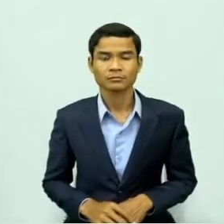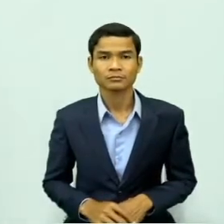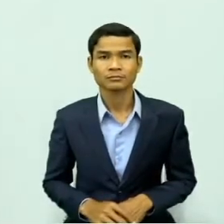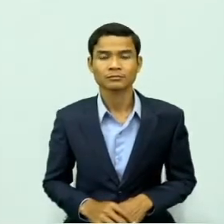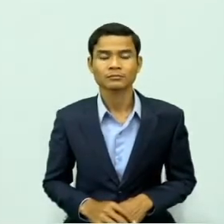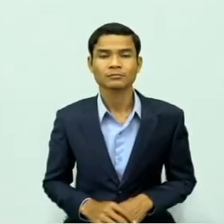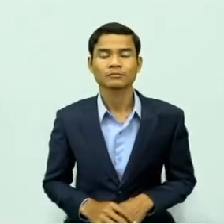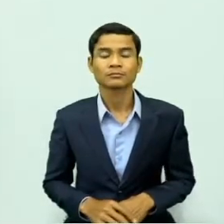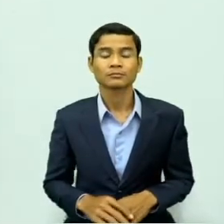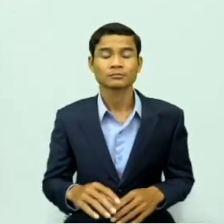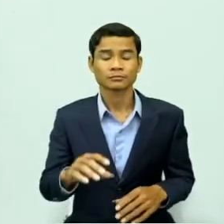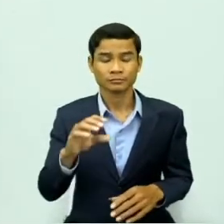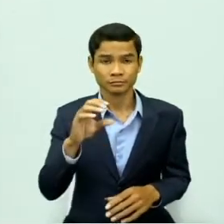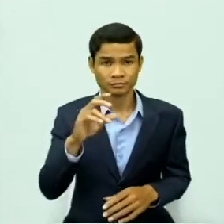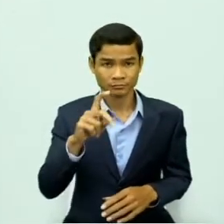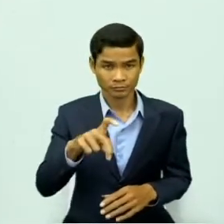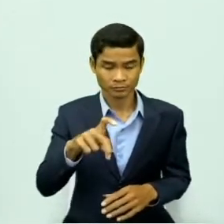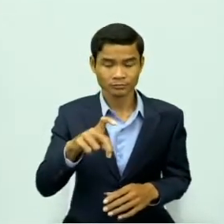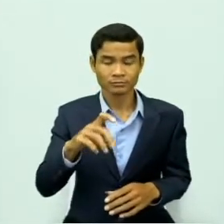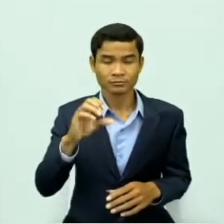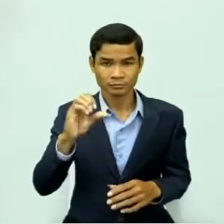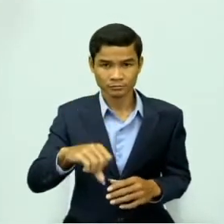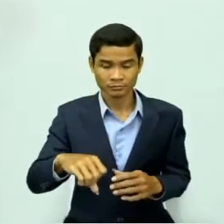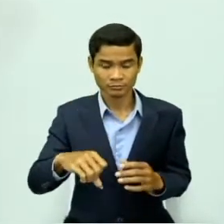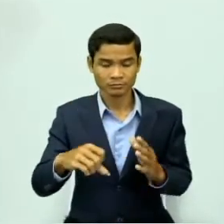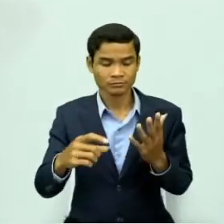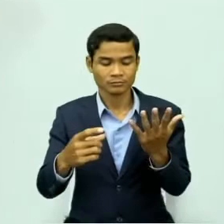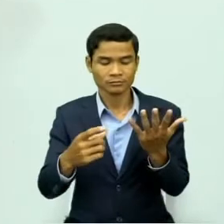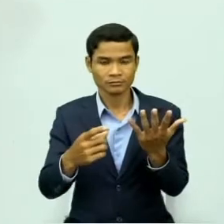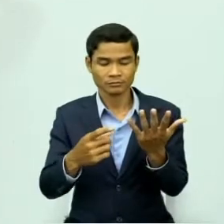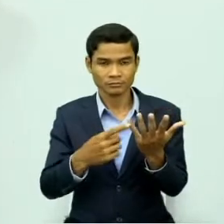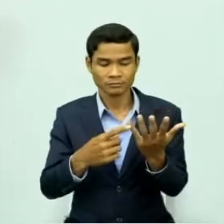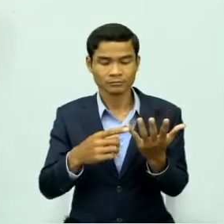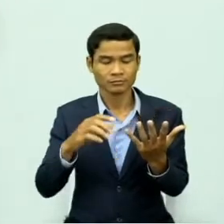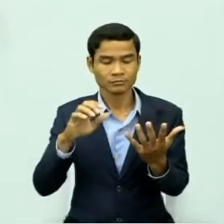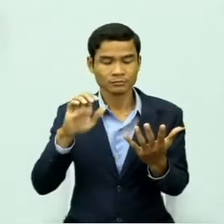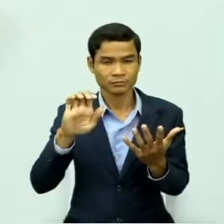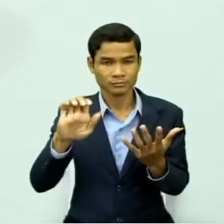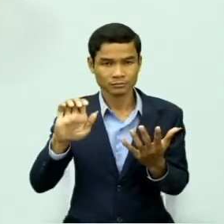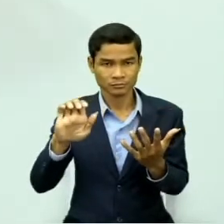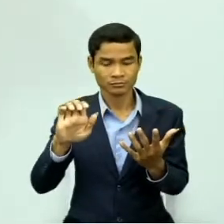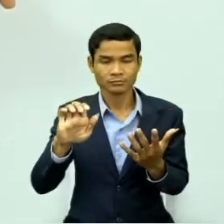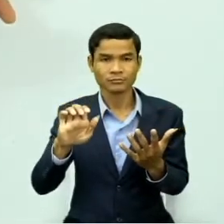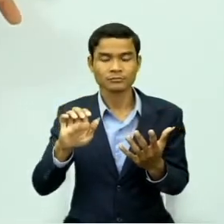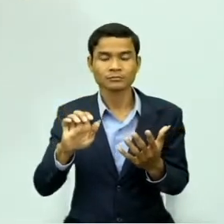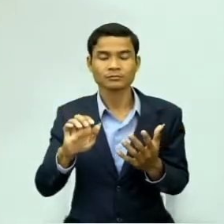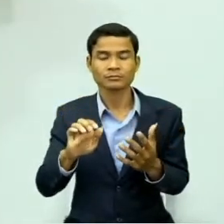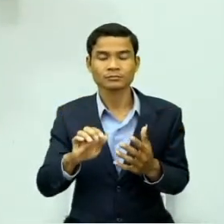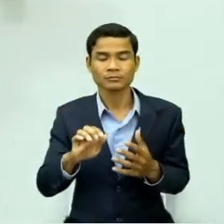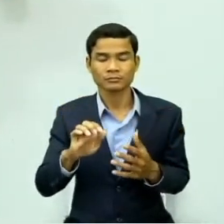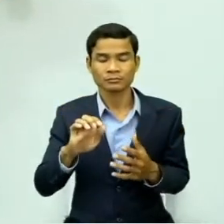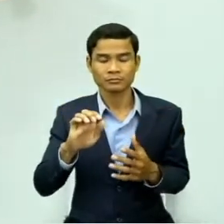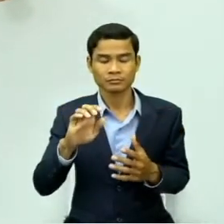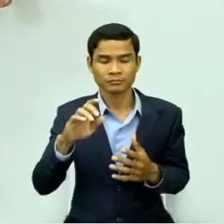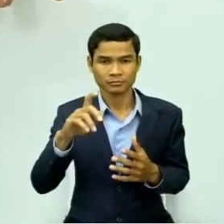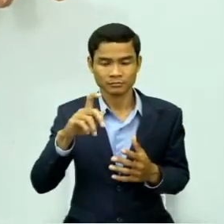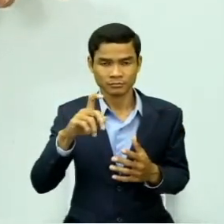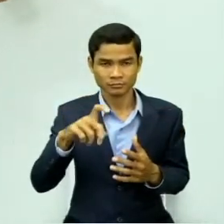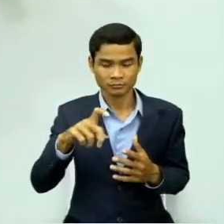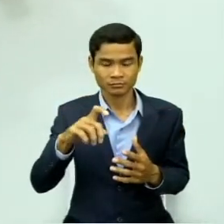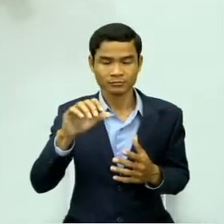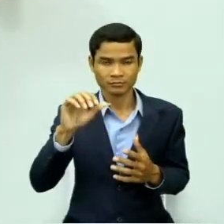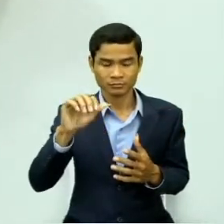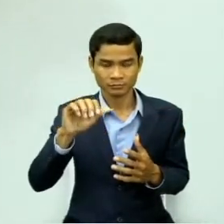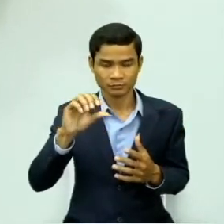play play play lần chó play play ôm